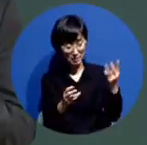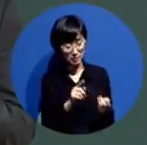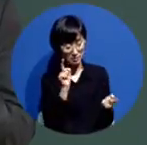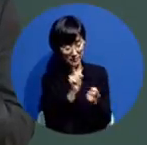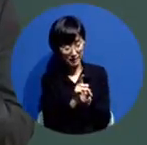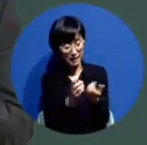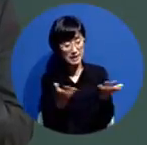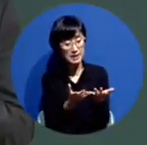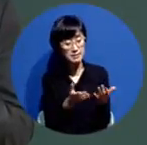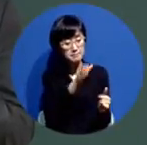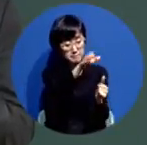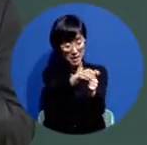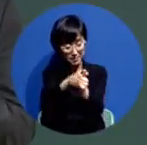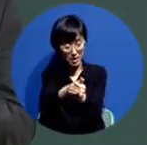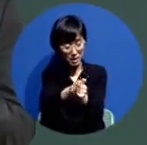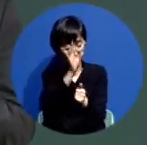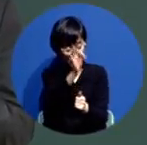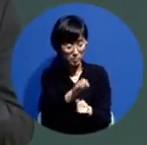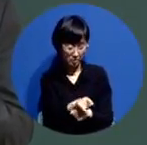겁니다.